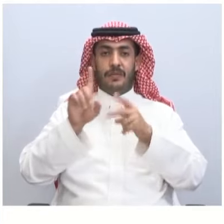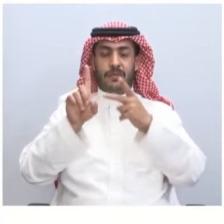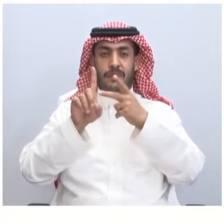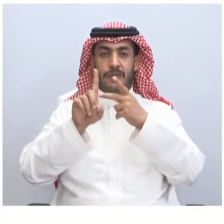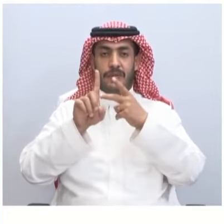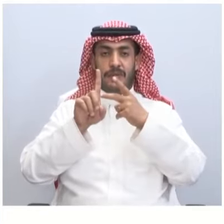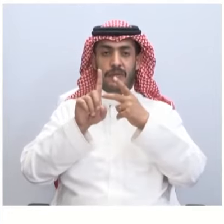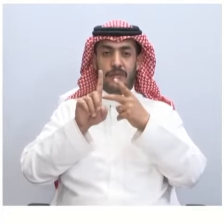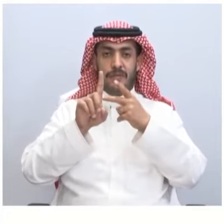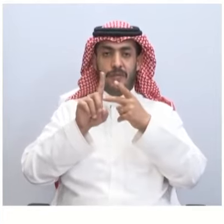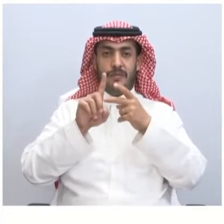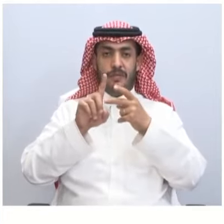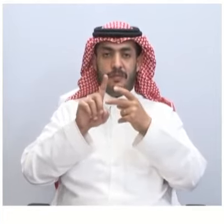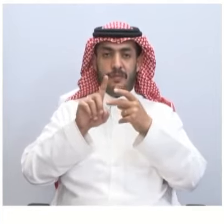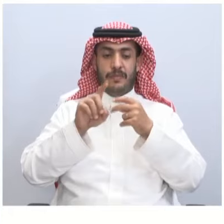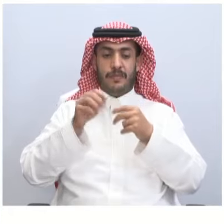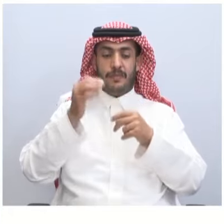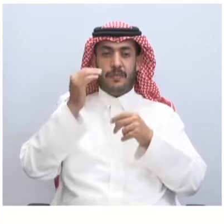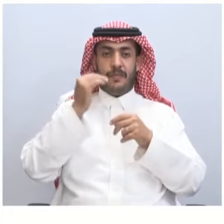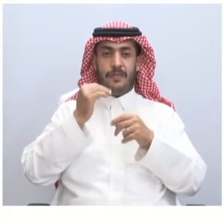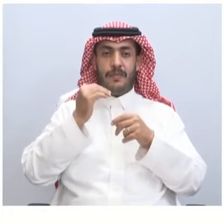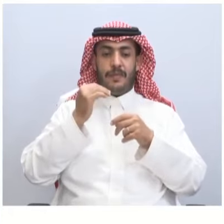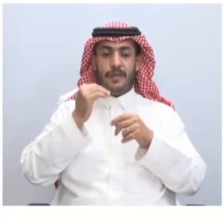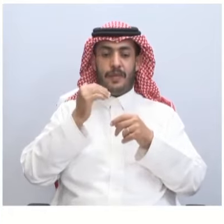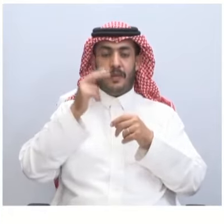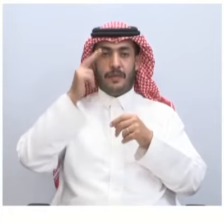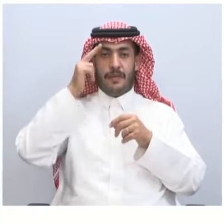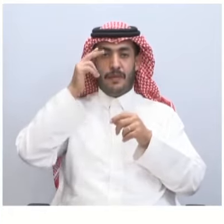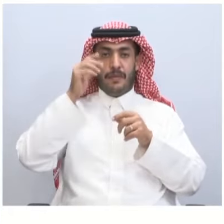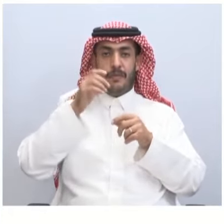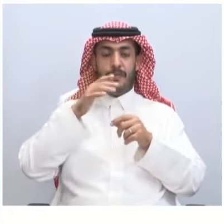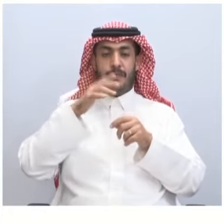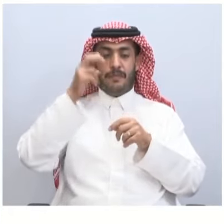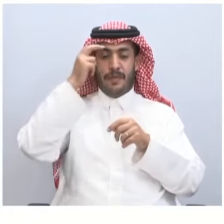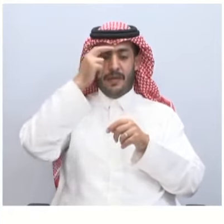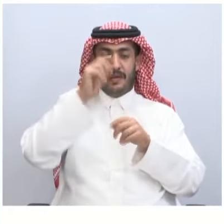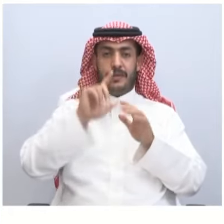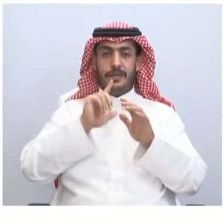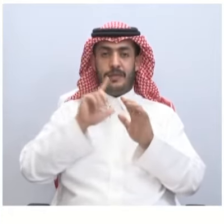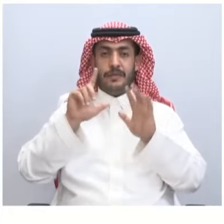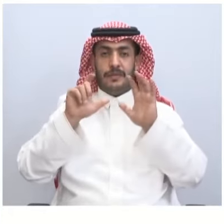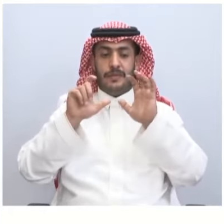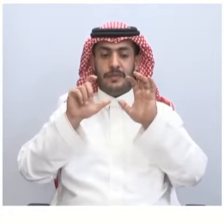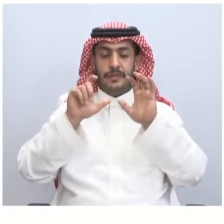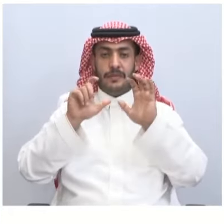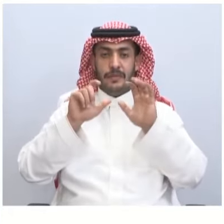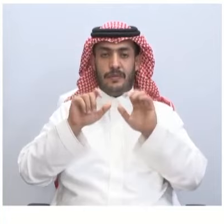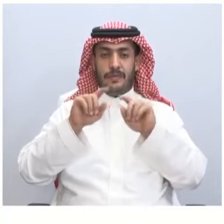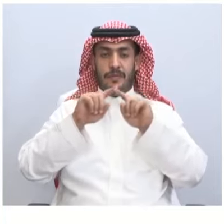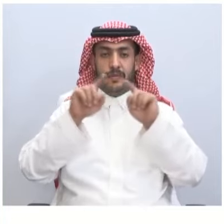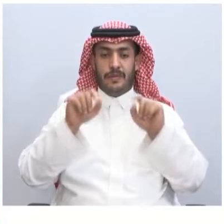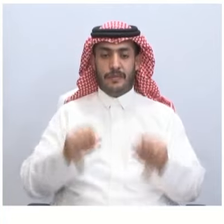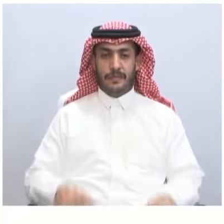11521 ك متر مربع ومملكه البحرين 770 يل